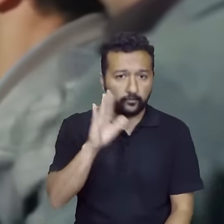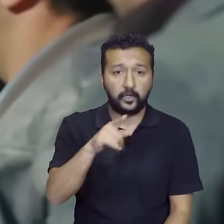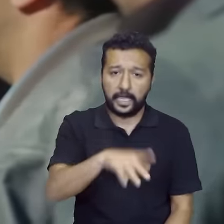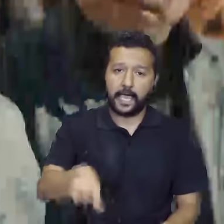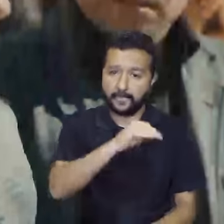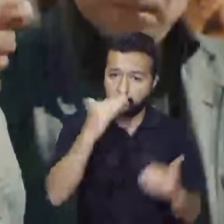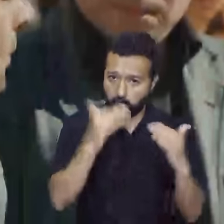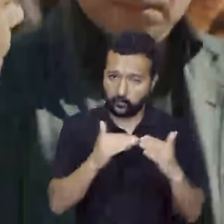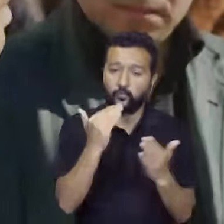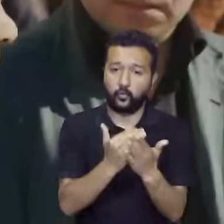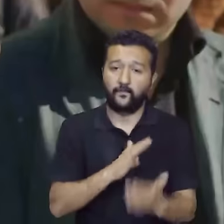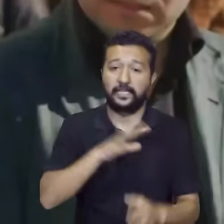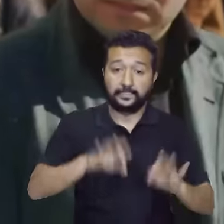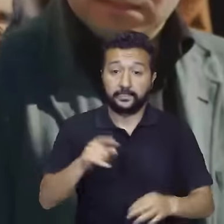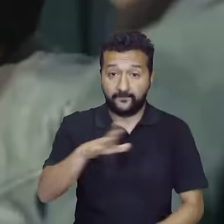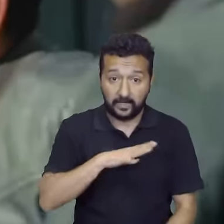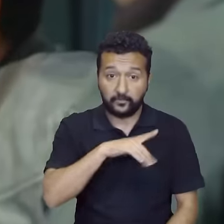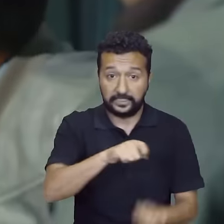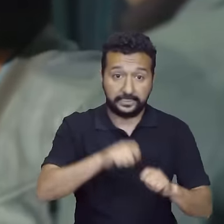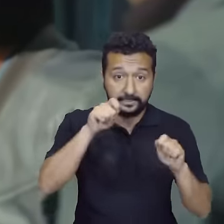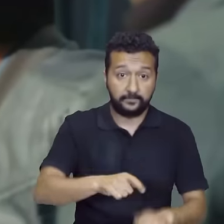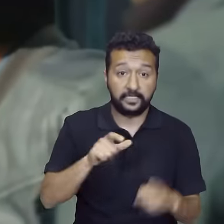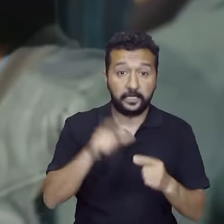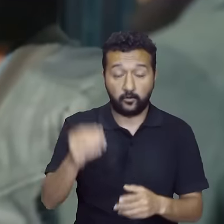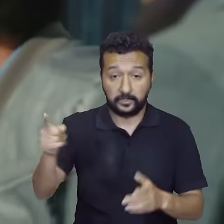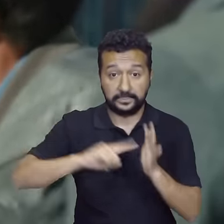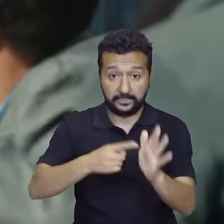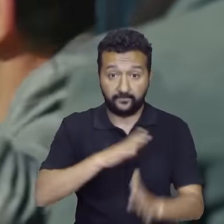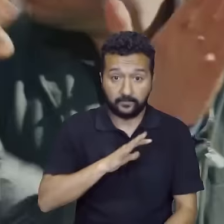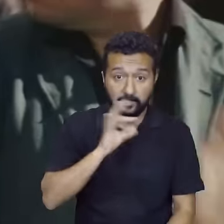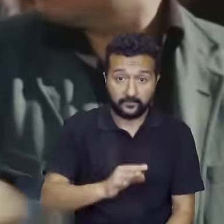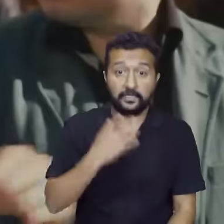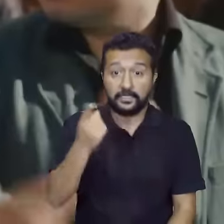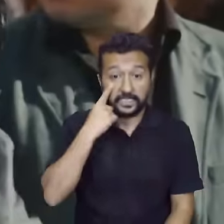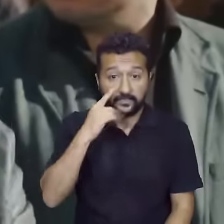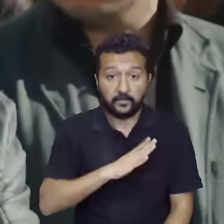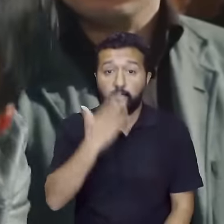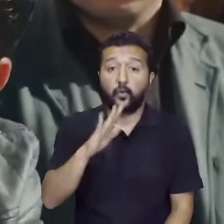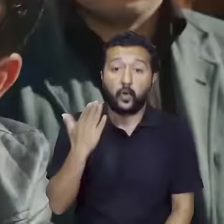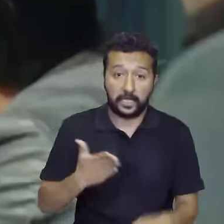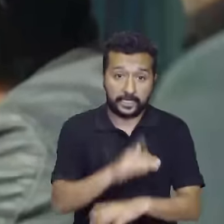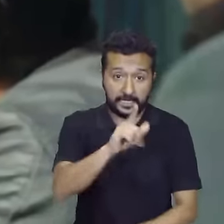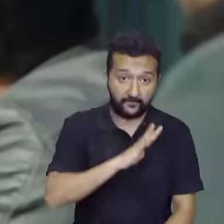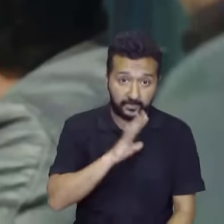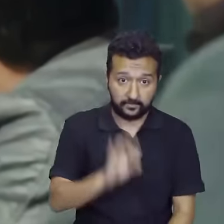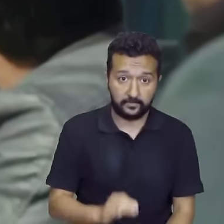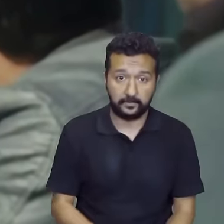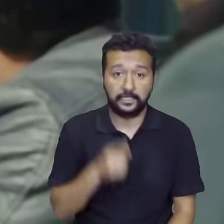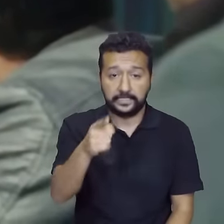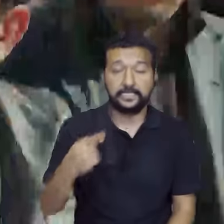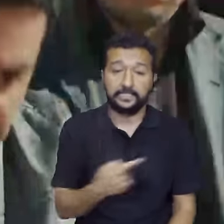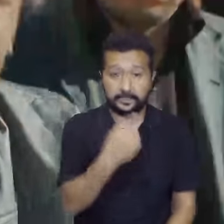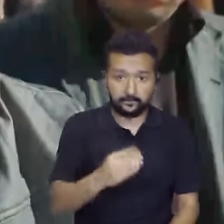Anlıyorum da her şeyin bir usulü var. Şimdi var mı bu işi yapanın Şener olduğuna dair bir delil? Şahit olan var mı? Yok. Gerek var mı?